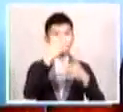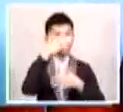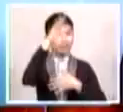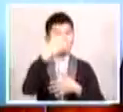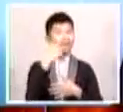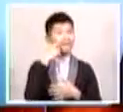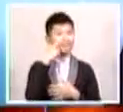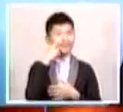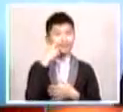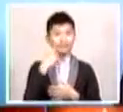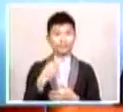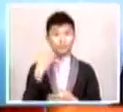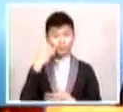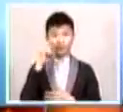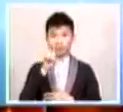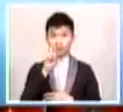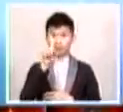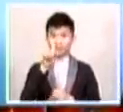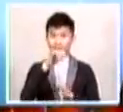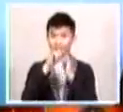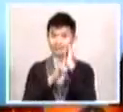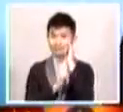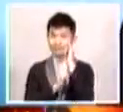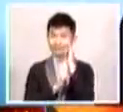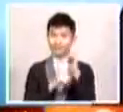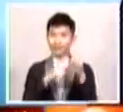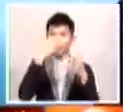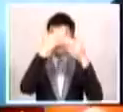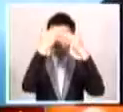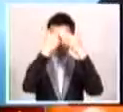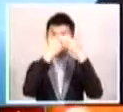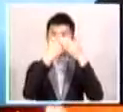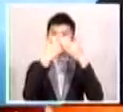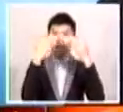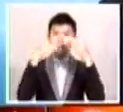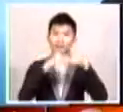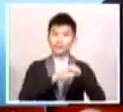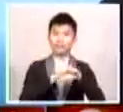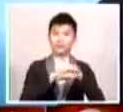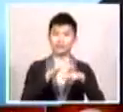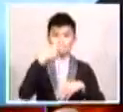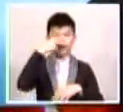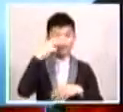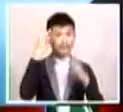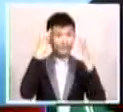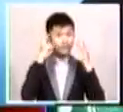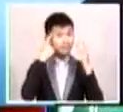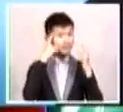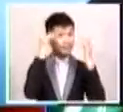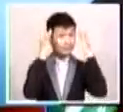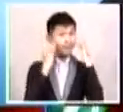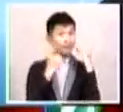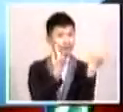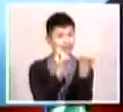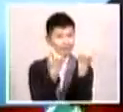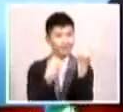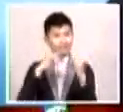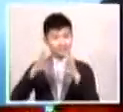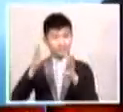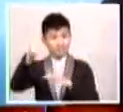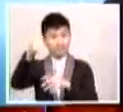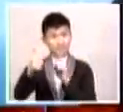21世纪真有台湾的成吉思汗，他不会是武力的征服者，他也不会是经济的开拓者，他